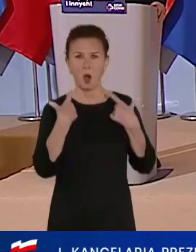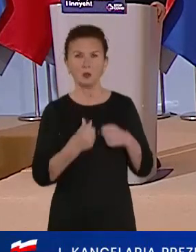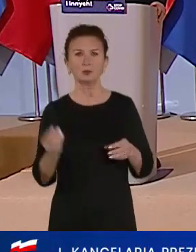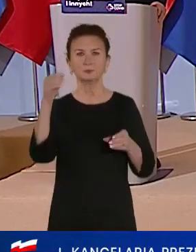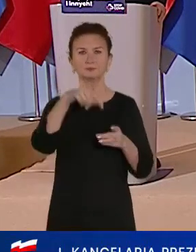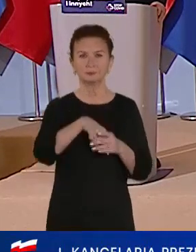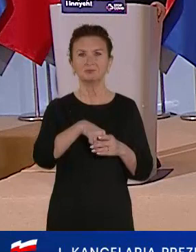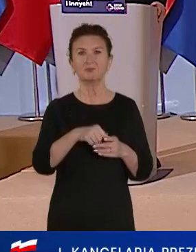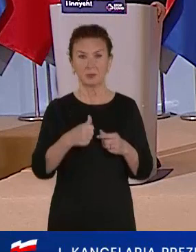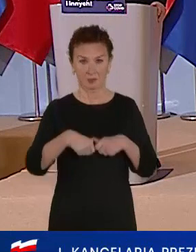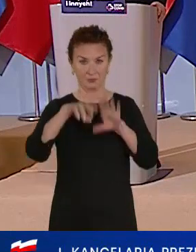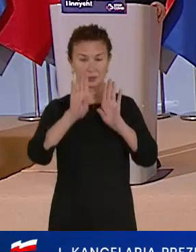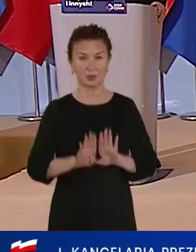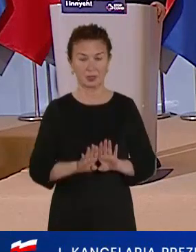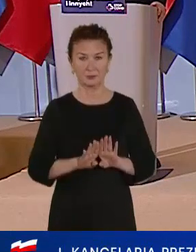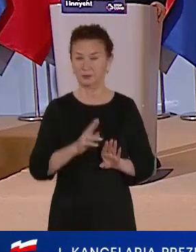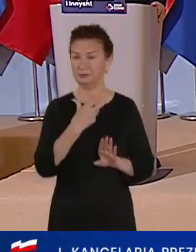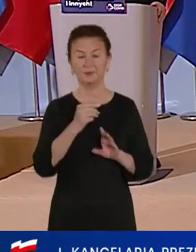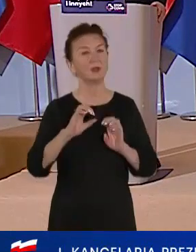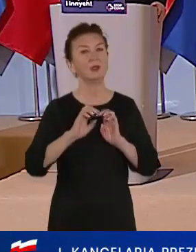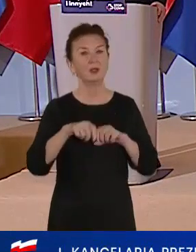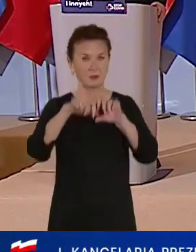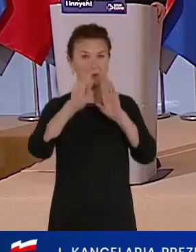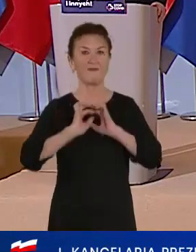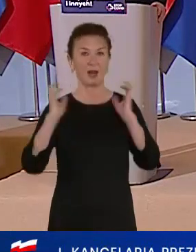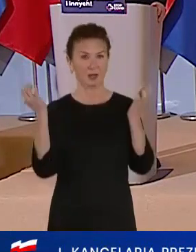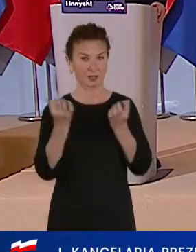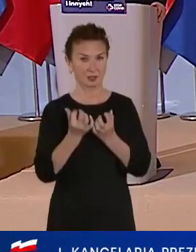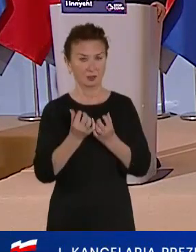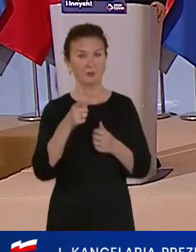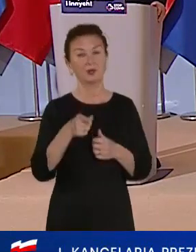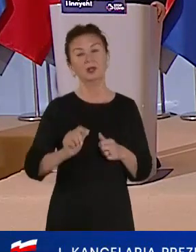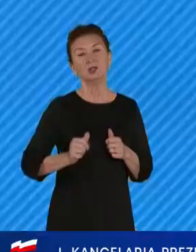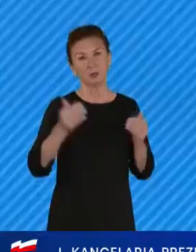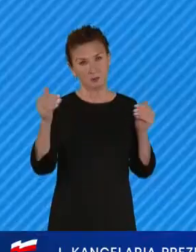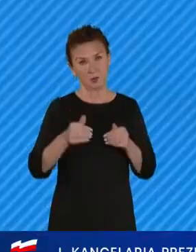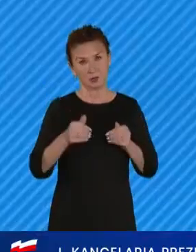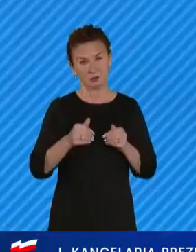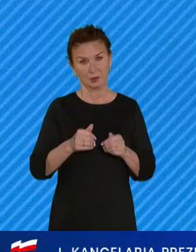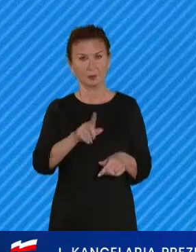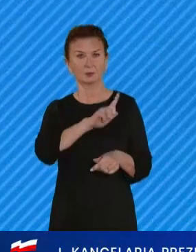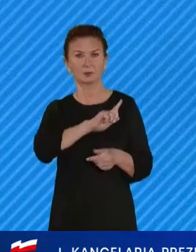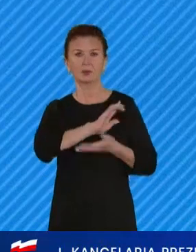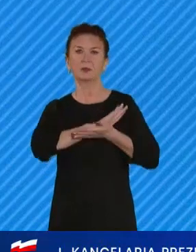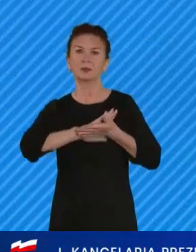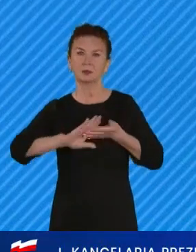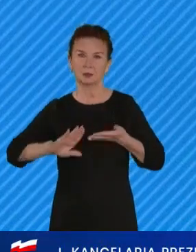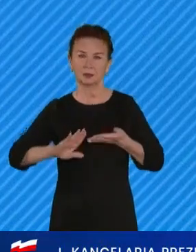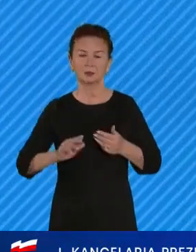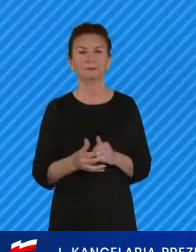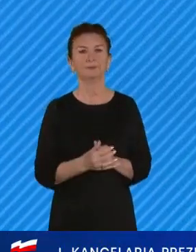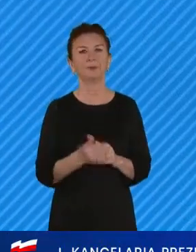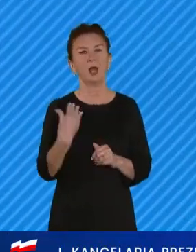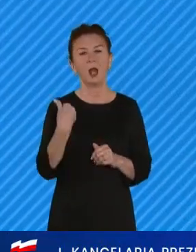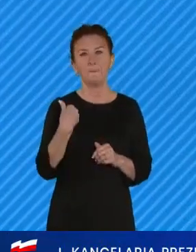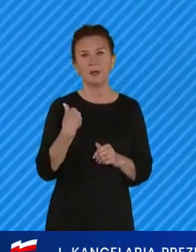placówek nie w galeriach handlowych, żeby można było utrzymać ten reżim sanitarny.